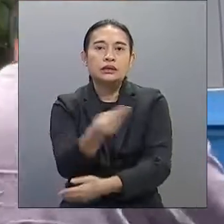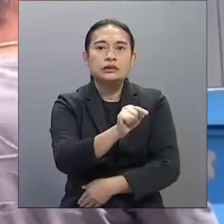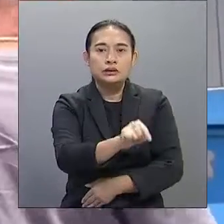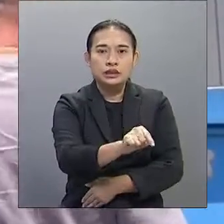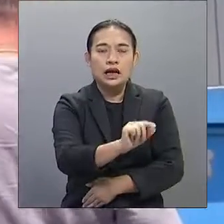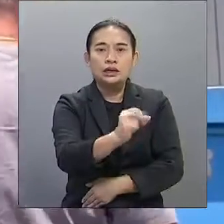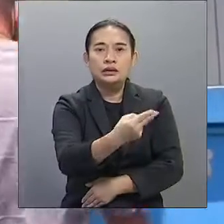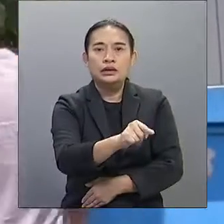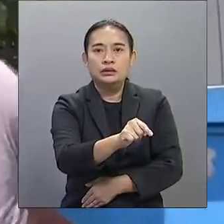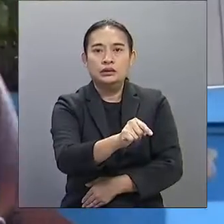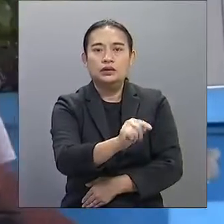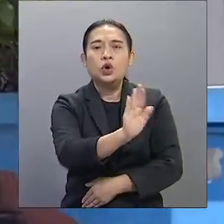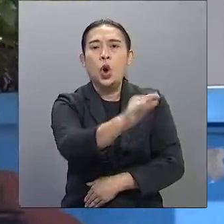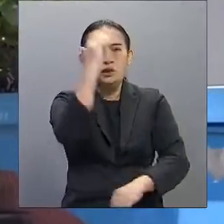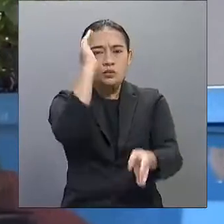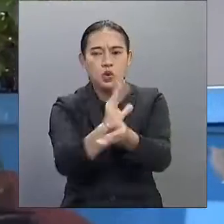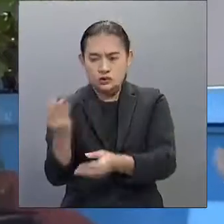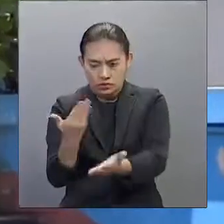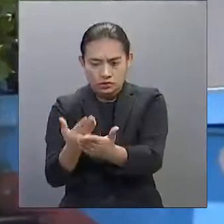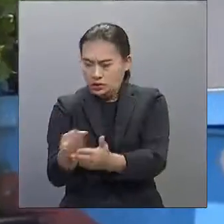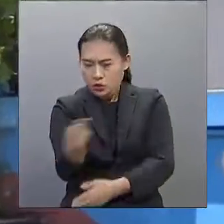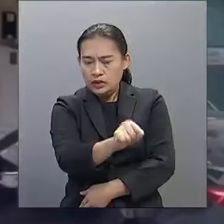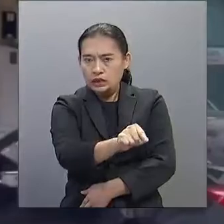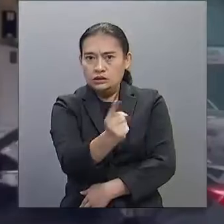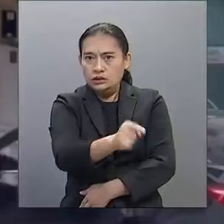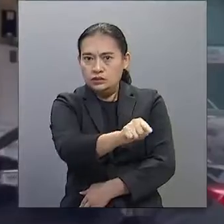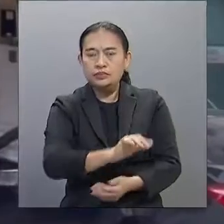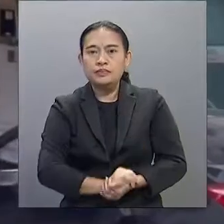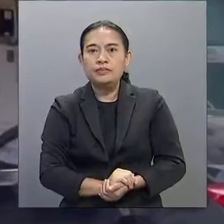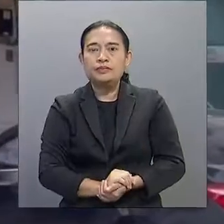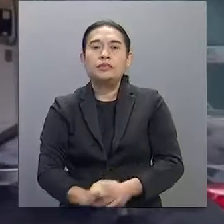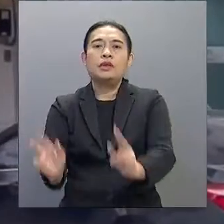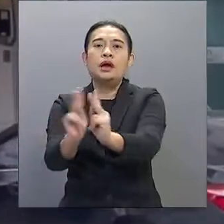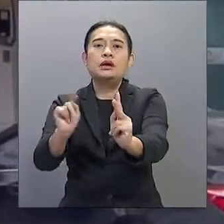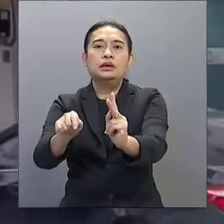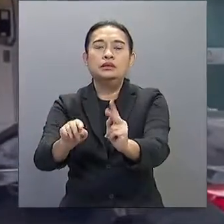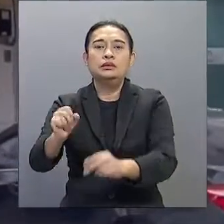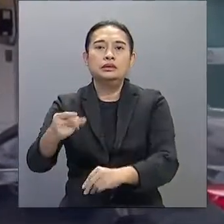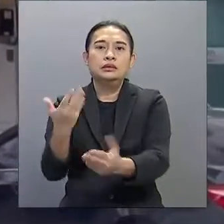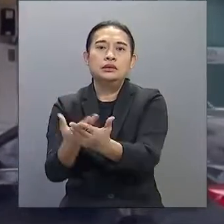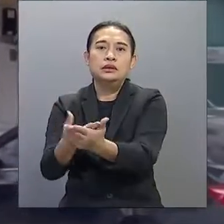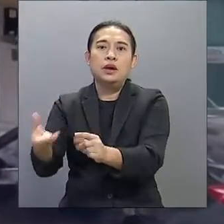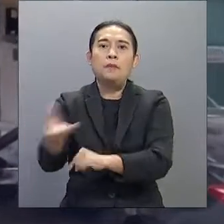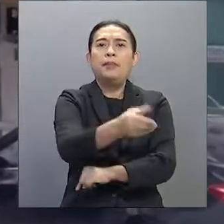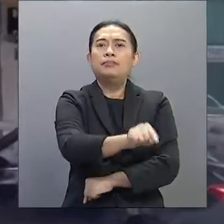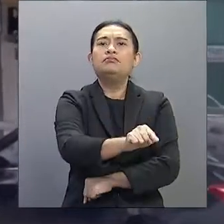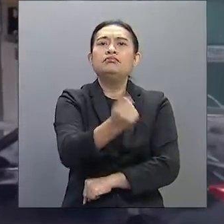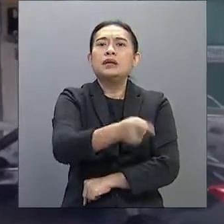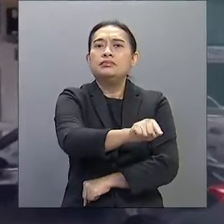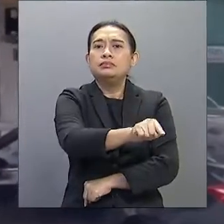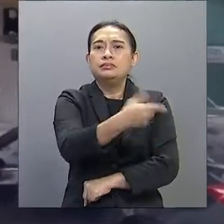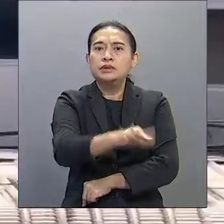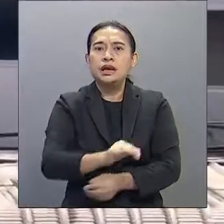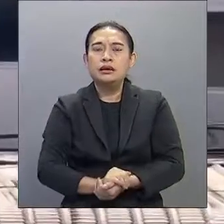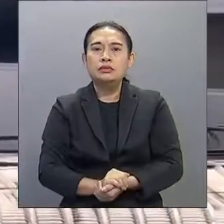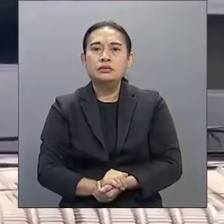สหากรอมศัพตำรจตรังคอพูดยงไ นายเทียนเขาให้คณกรรมการสากรรเี่เอาเงินไปคืนซะแต่ว่าพอม